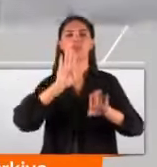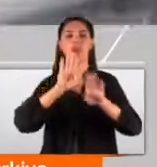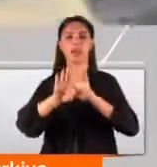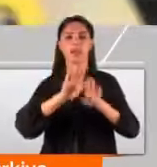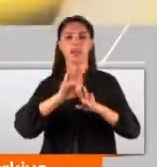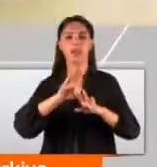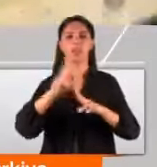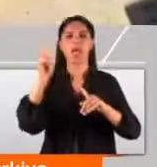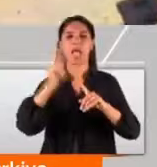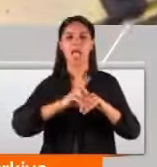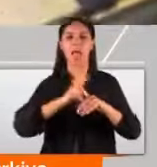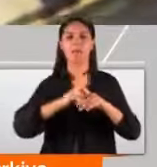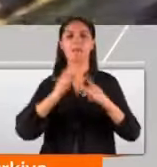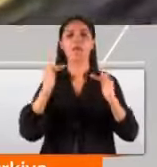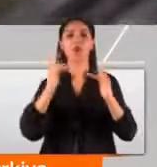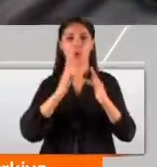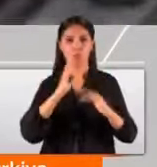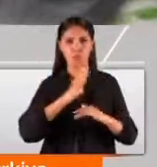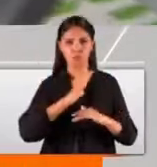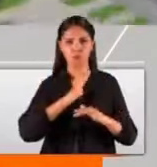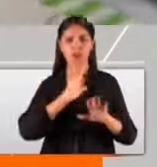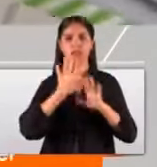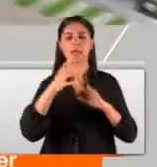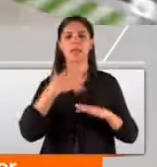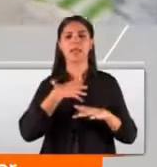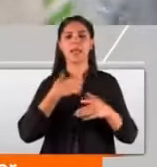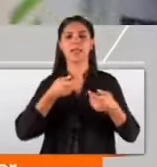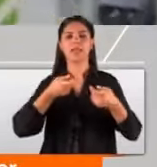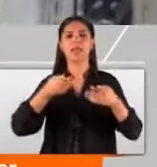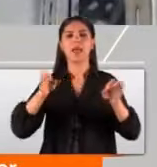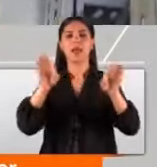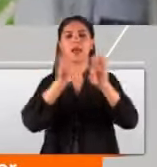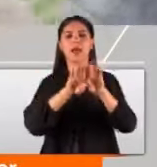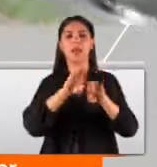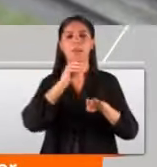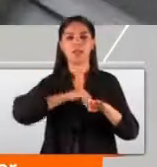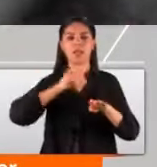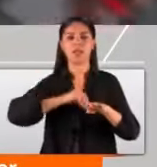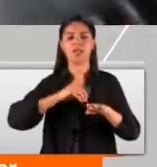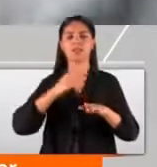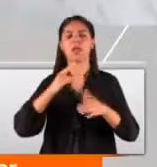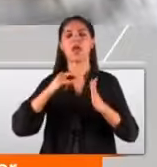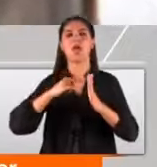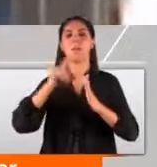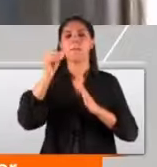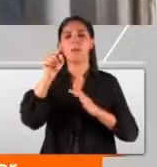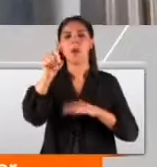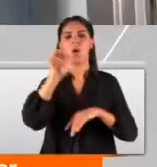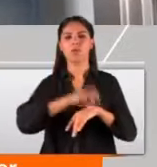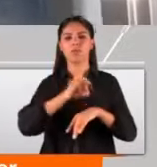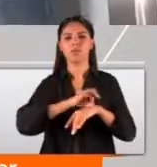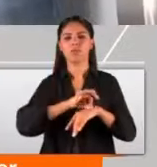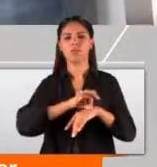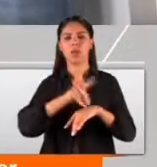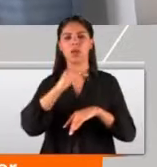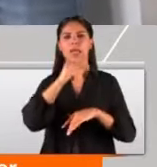devrelerinin bütün devrelerin köprülü olduğu zaman kapı kendini kapalı algılayıp asansör hareket yönüne geçiyor. Bebek o sıra bebek arabasını